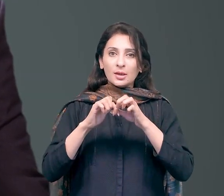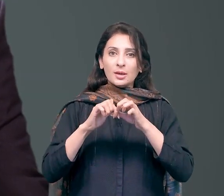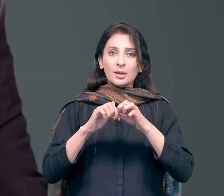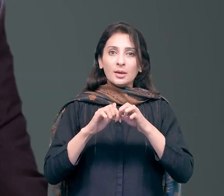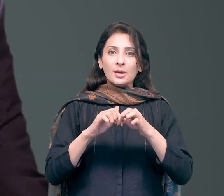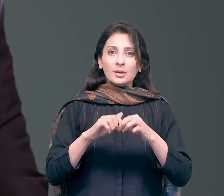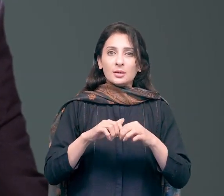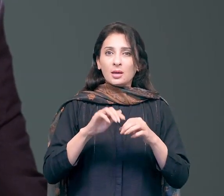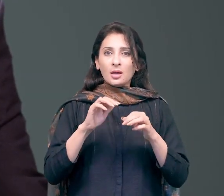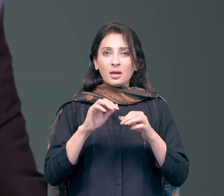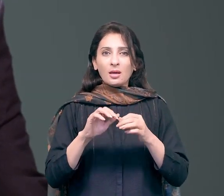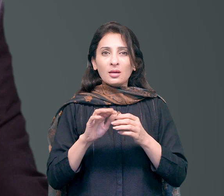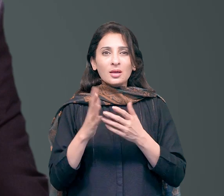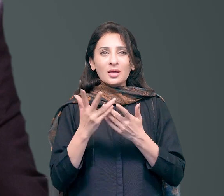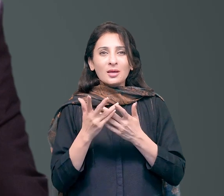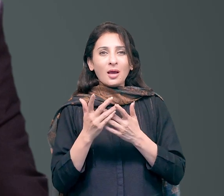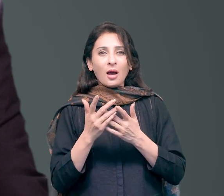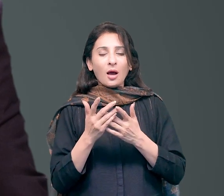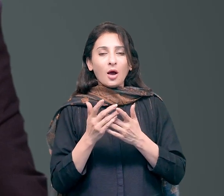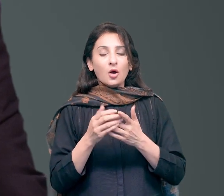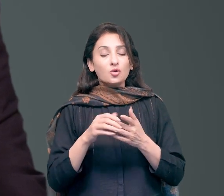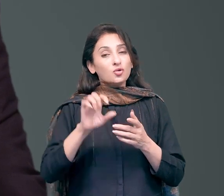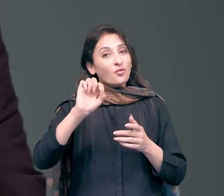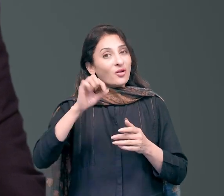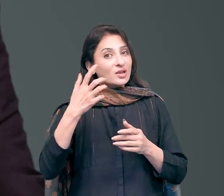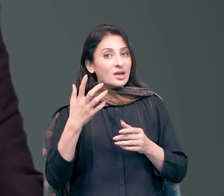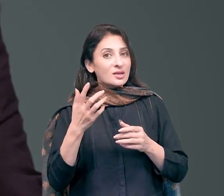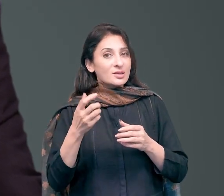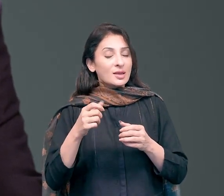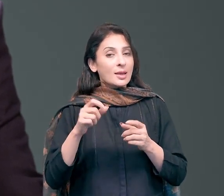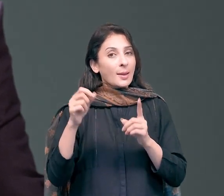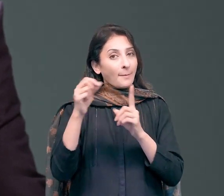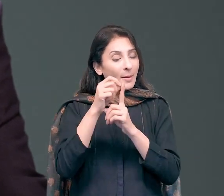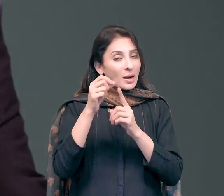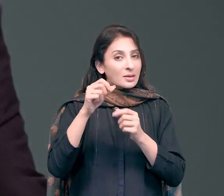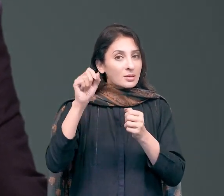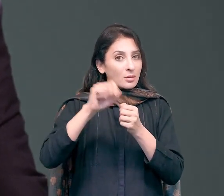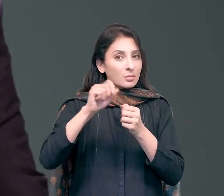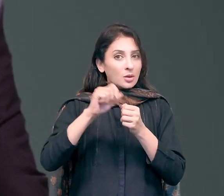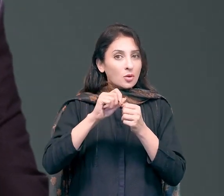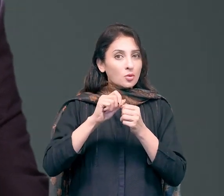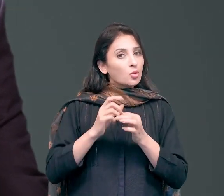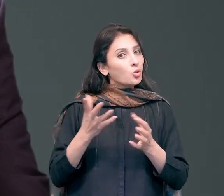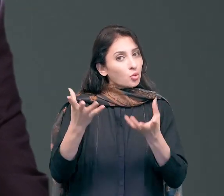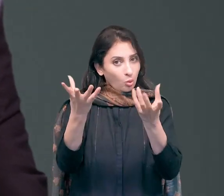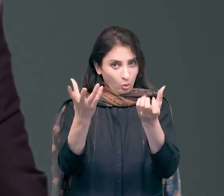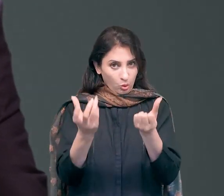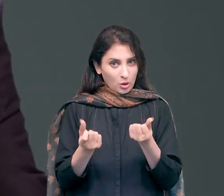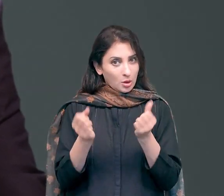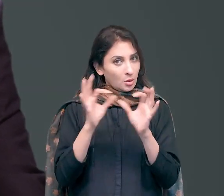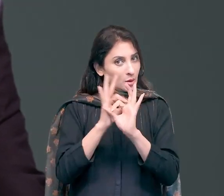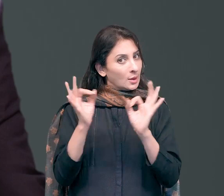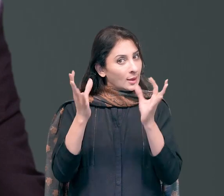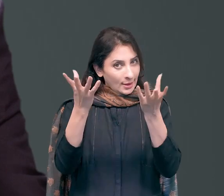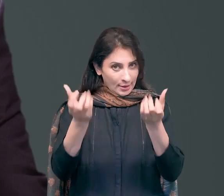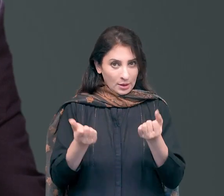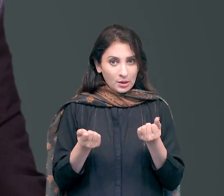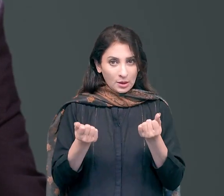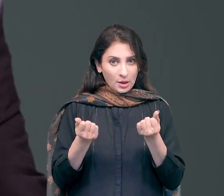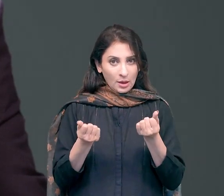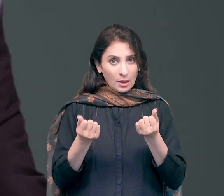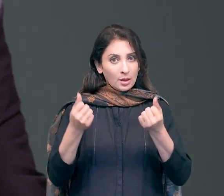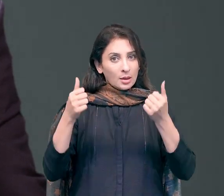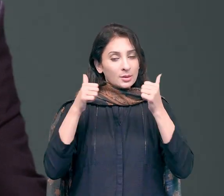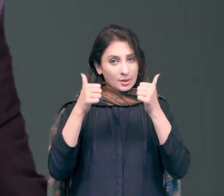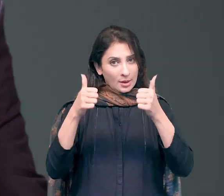کے لیے پاکستان بنایا کیا وہ ہم حاصل کر پائے ہیں یا نہیں ہیں. اچھا، اس میں مجھے ذاتی طور پر